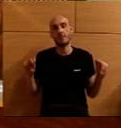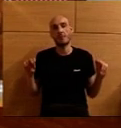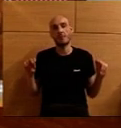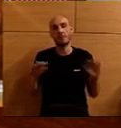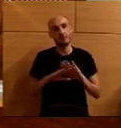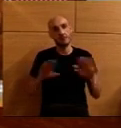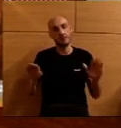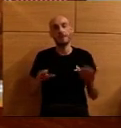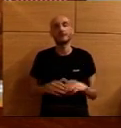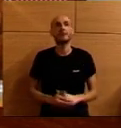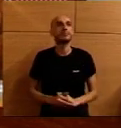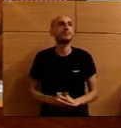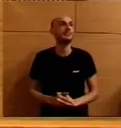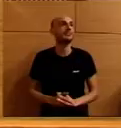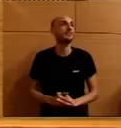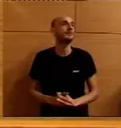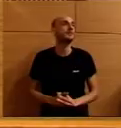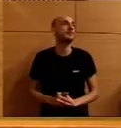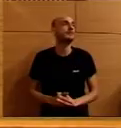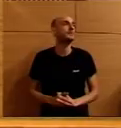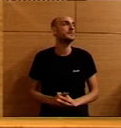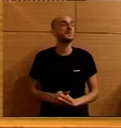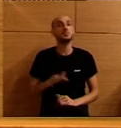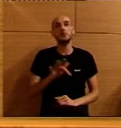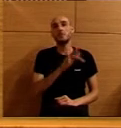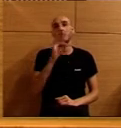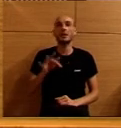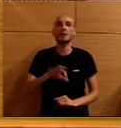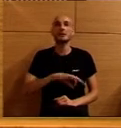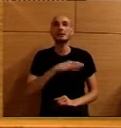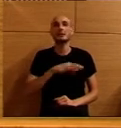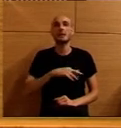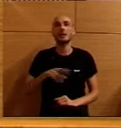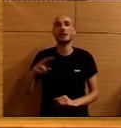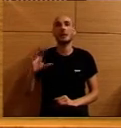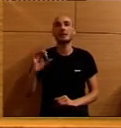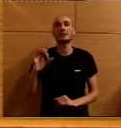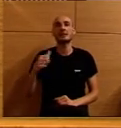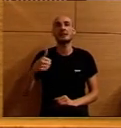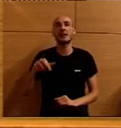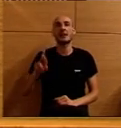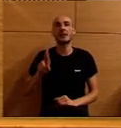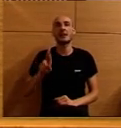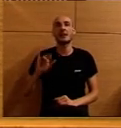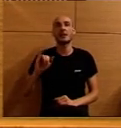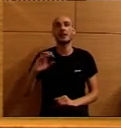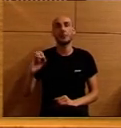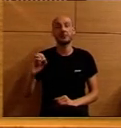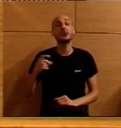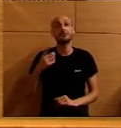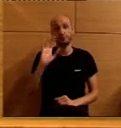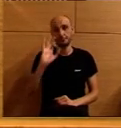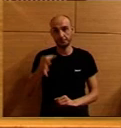difícil. Gràcies, president. Gràcies, senyor Rius. Senyora Sarrión. Gràcies, presidente. Mire, cortar la luz se